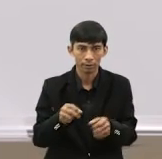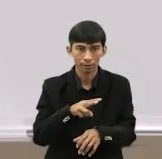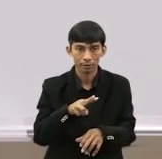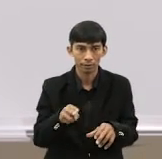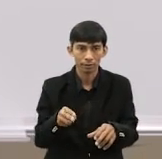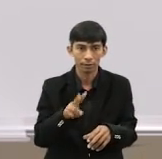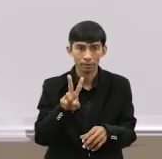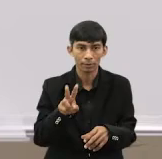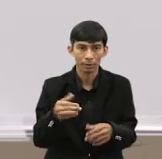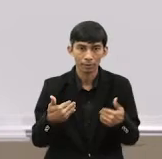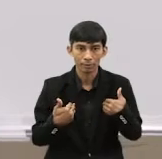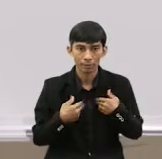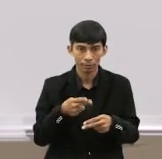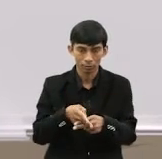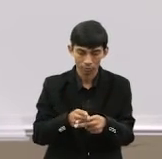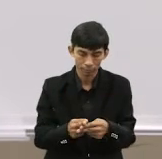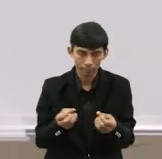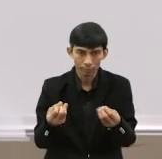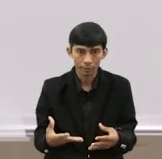nít thua lại ấy